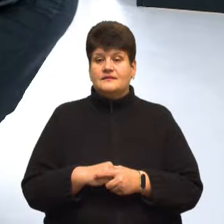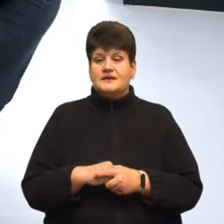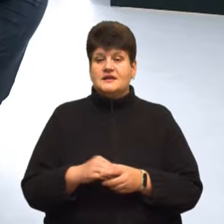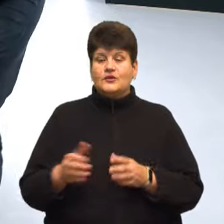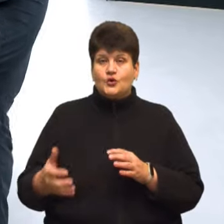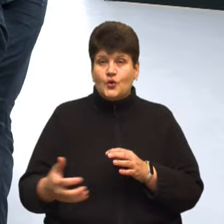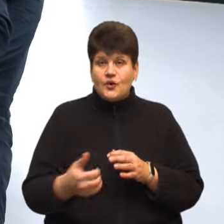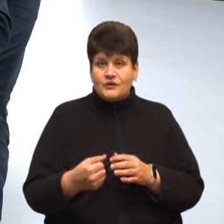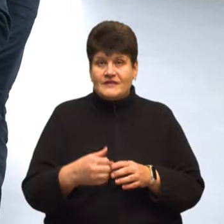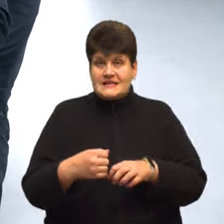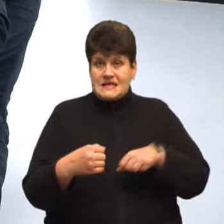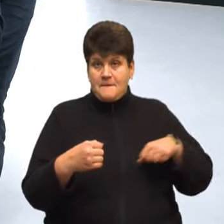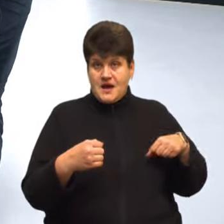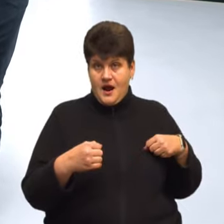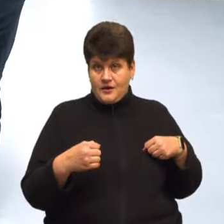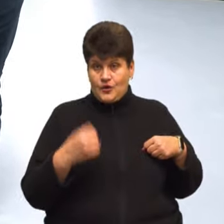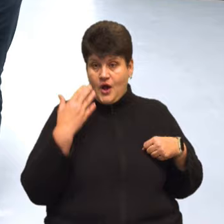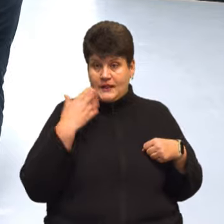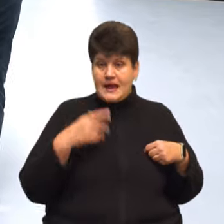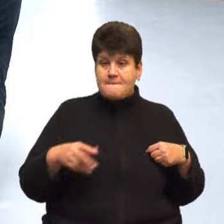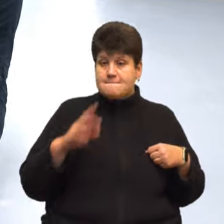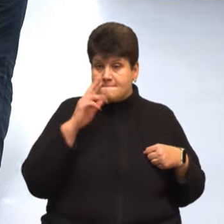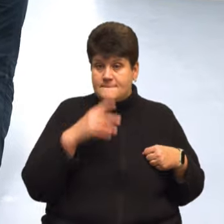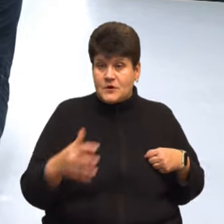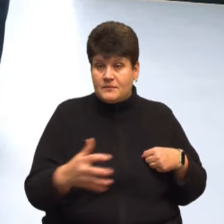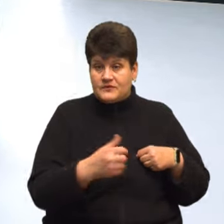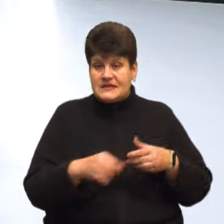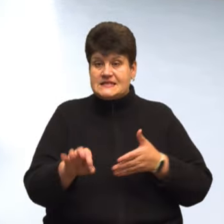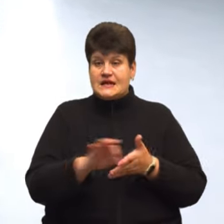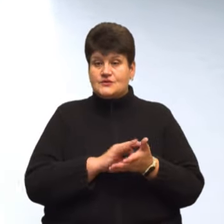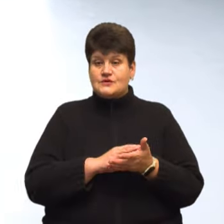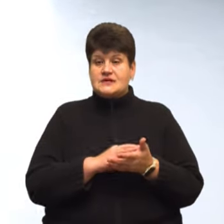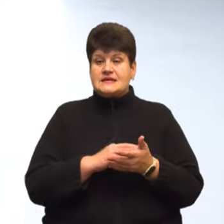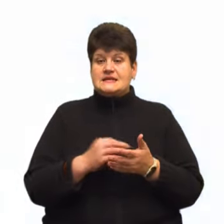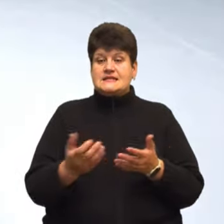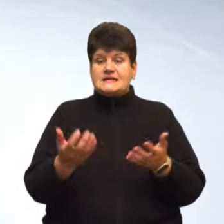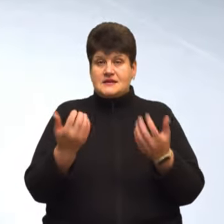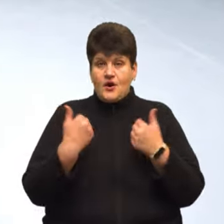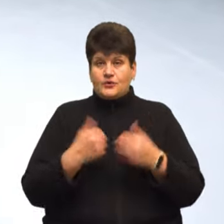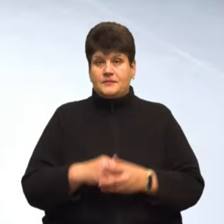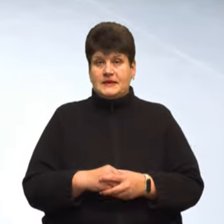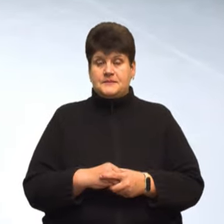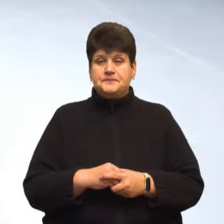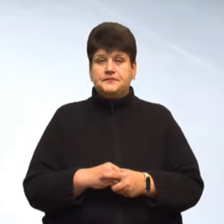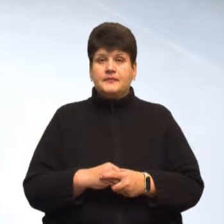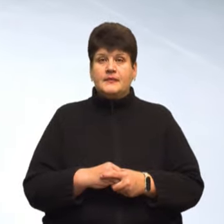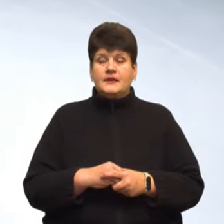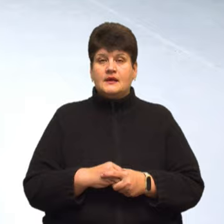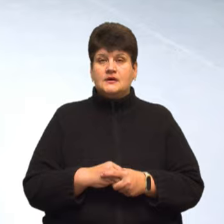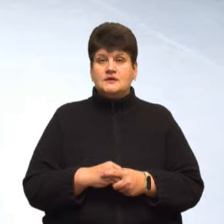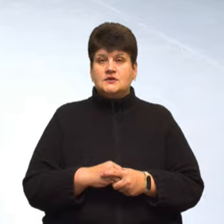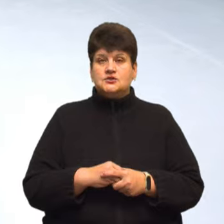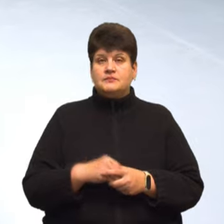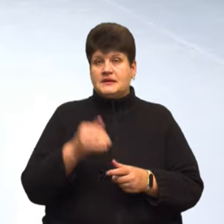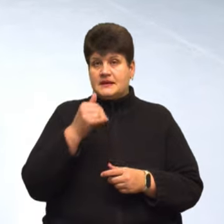забрала і в цей момент як тільки я промахнувся вона одразу починає затягувати мене вниз оп Да відключає мою руку щоб я не міг зірвати